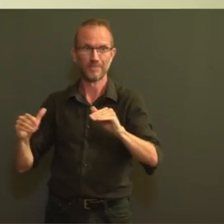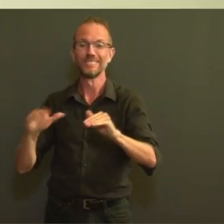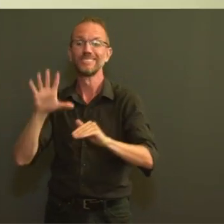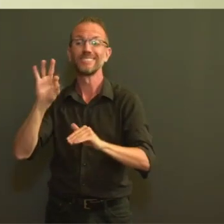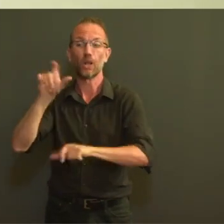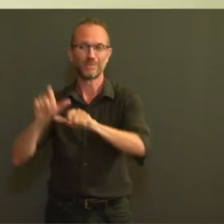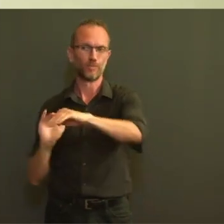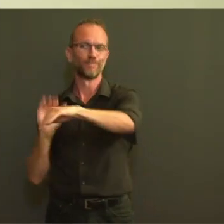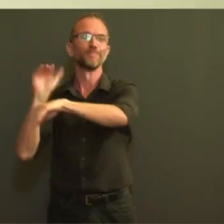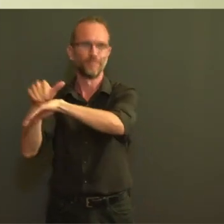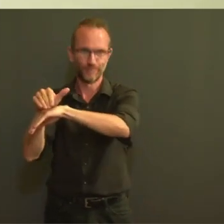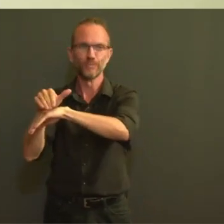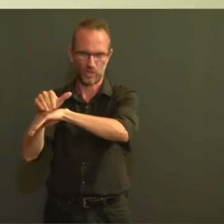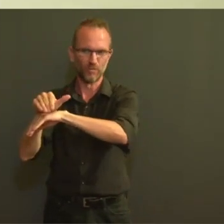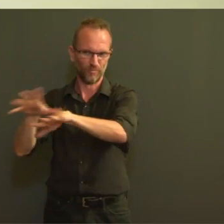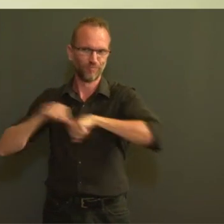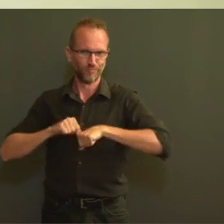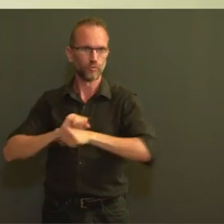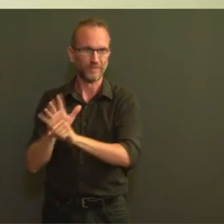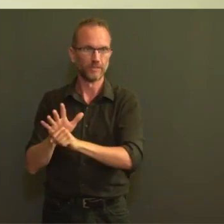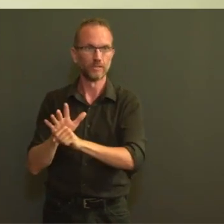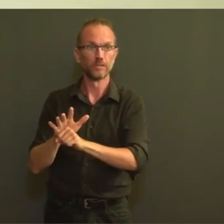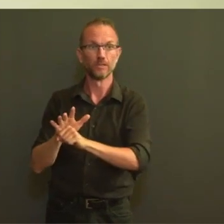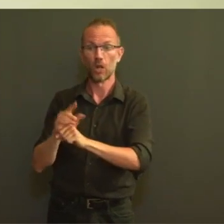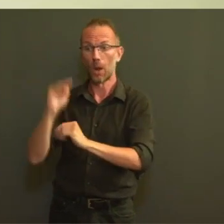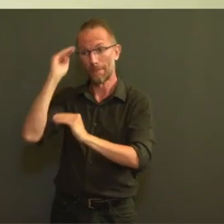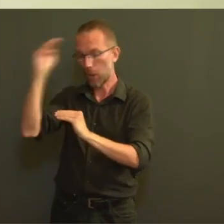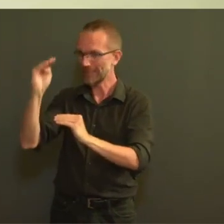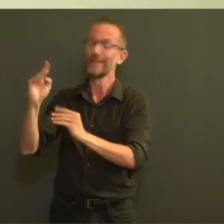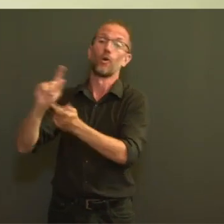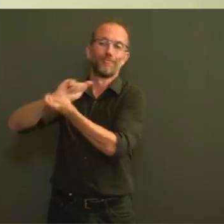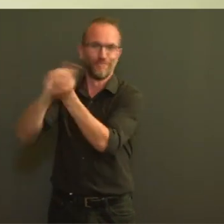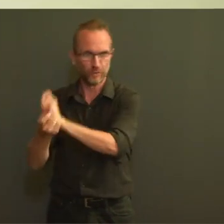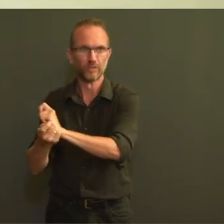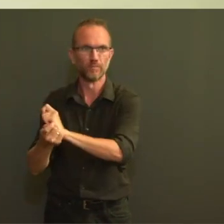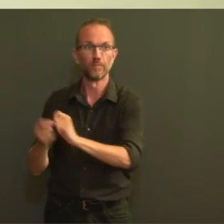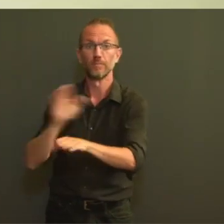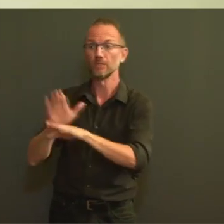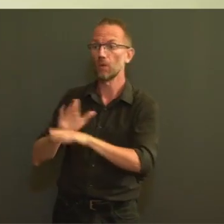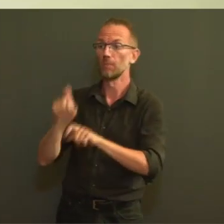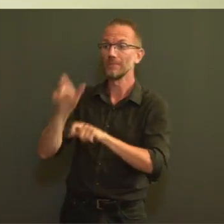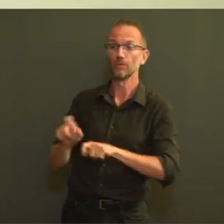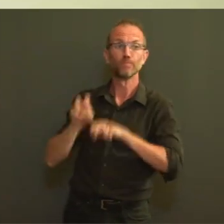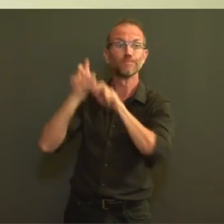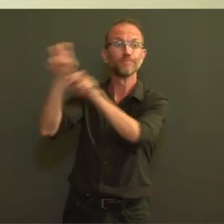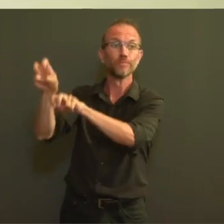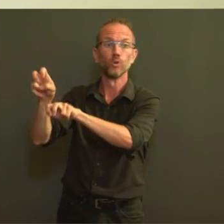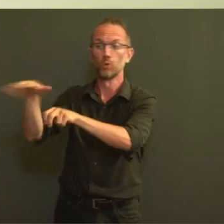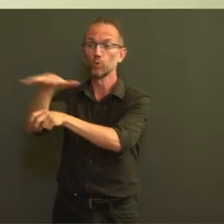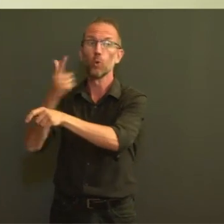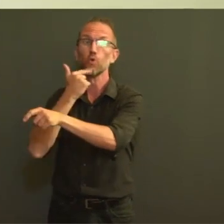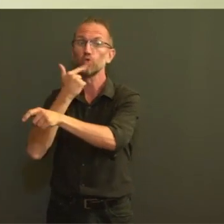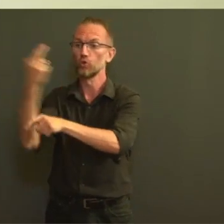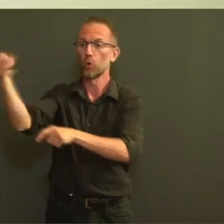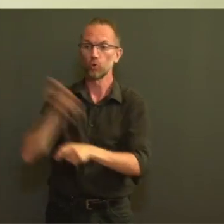Là aussi, les indications seront modifiées et par exemple, les voyageurs de retour d'une zone rouge ne seront plus